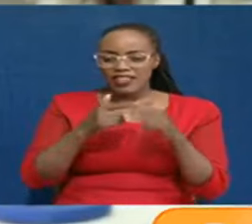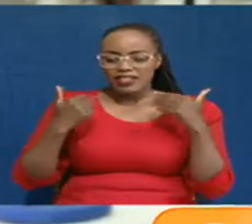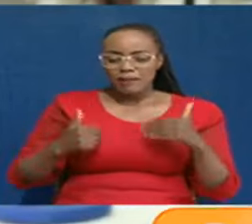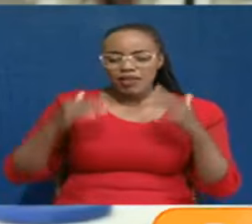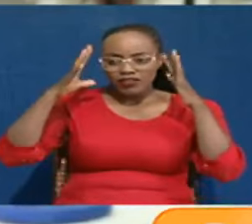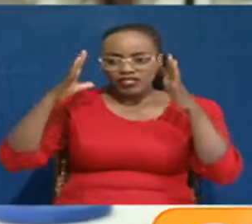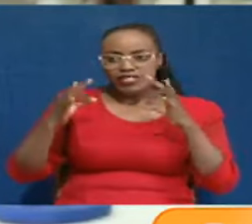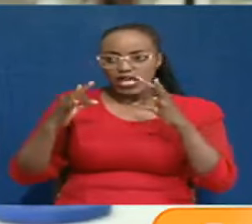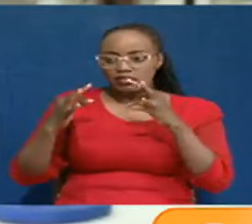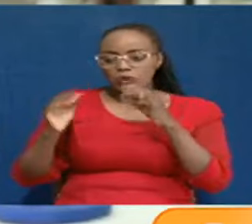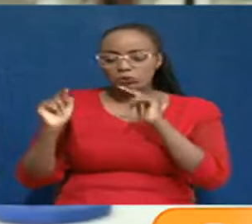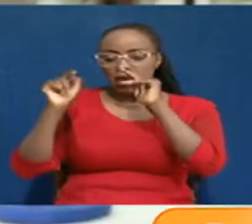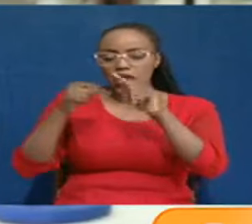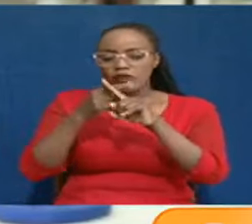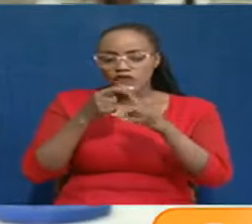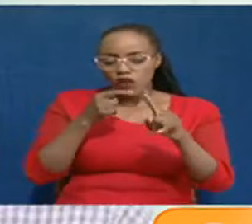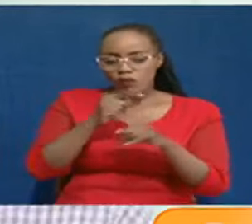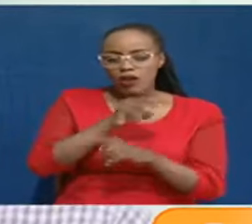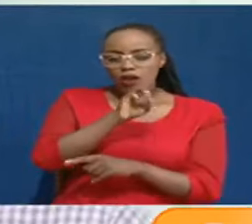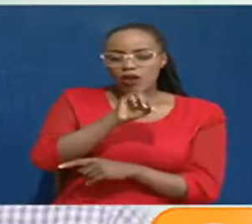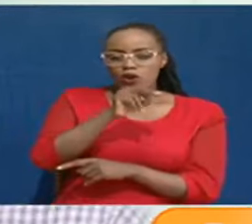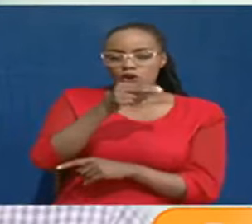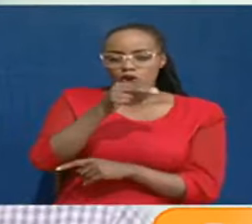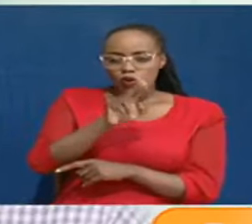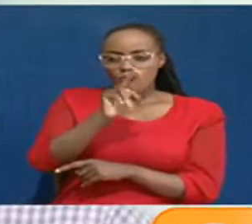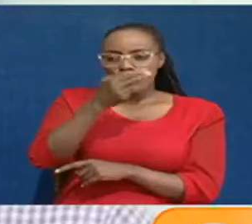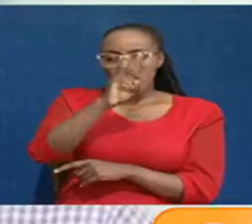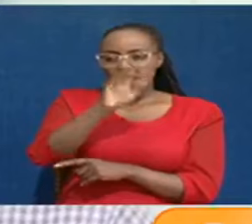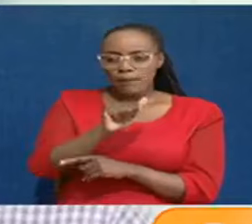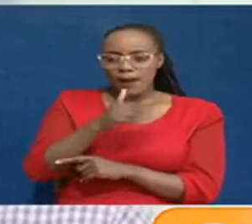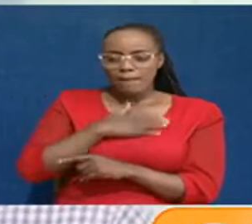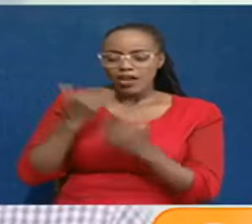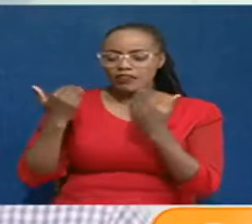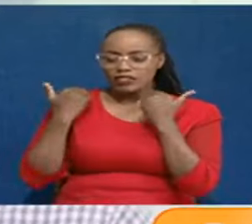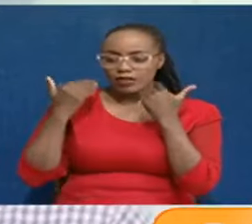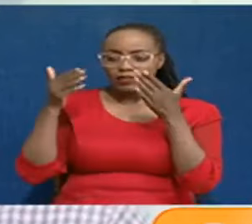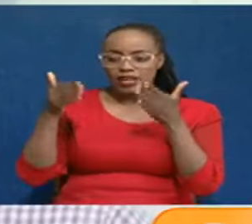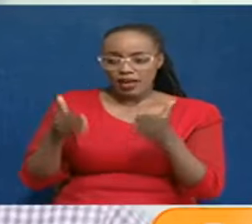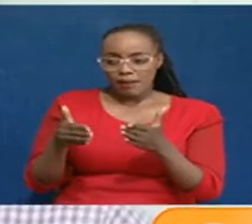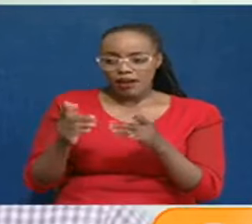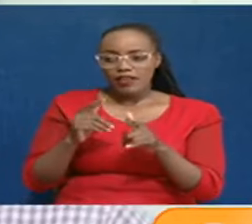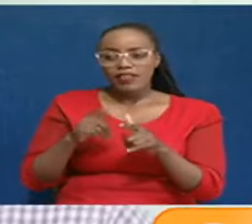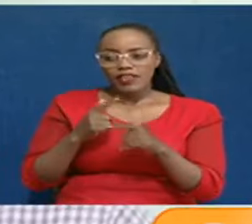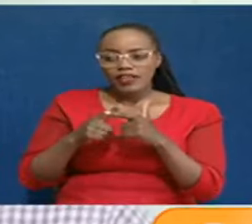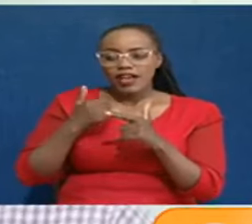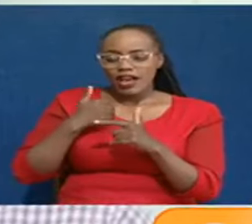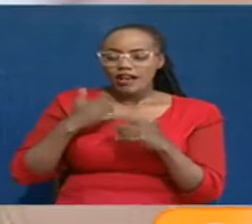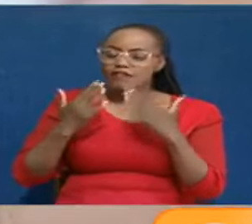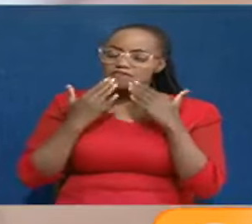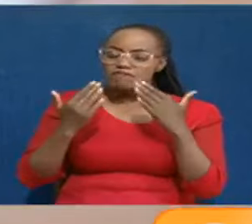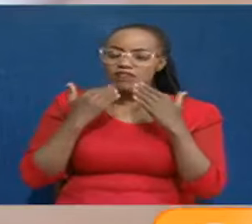nikatoka all the way from Mikindani to Mwahima. Alhamdulillah, jana umelala hapa. Leo nafanywa hiyo,